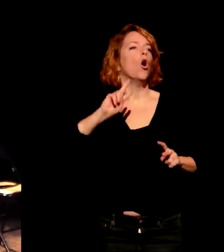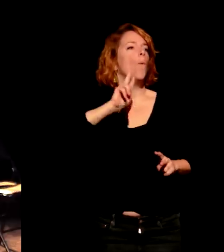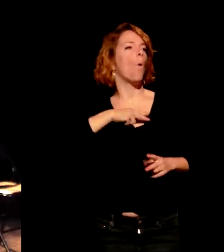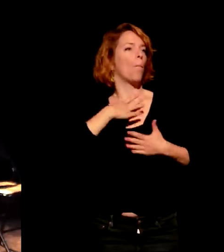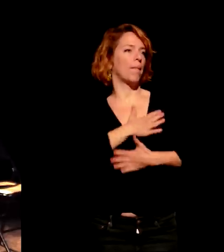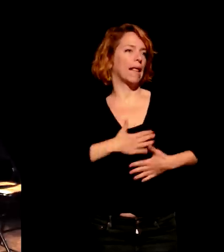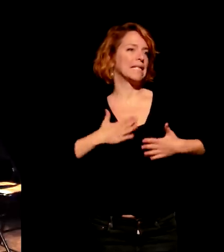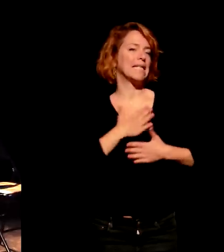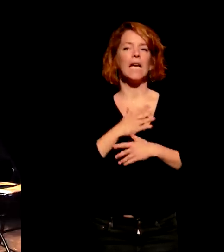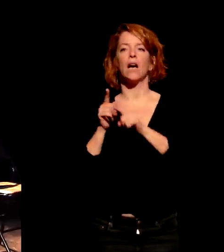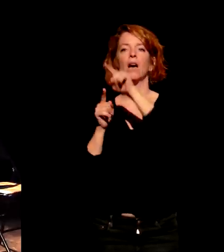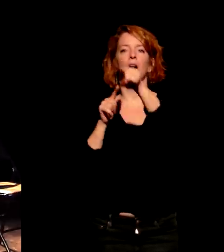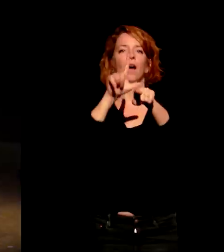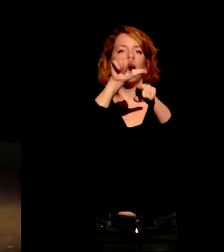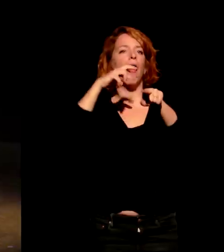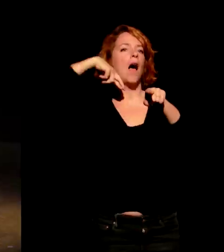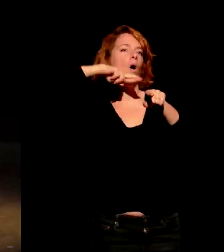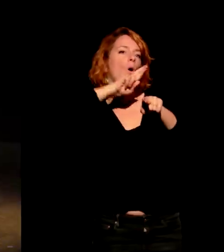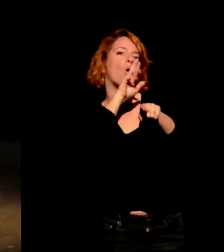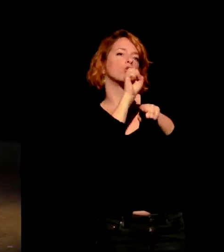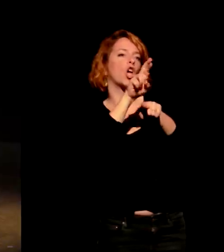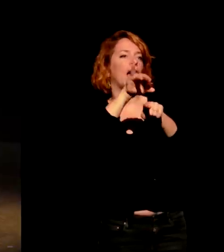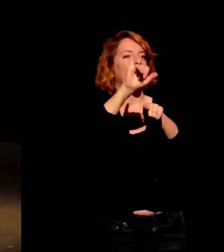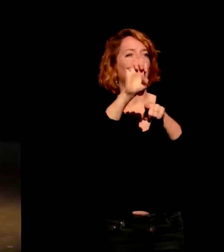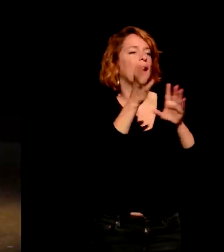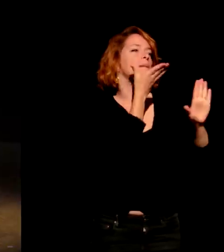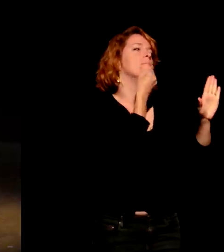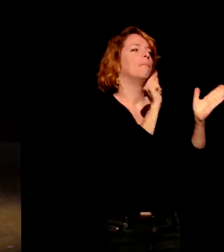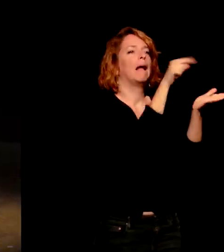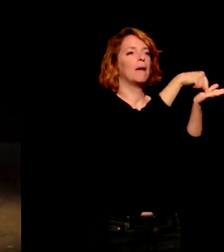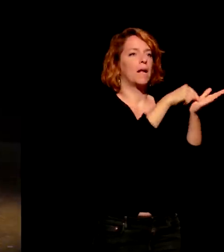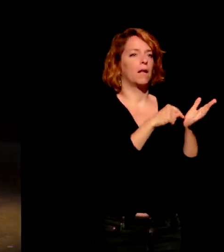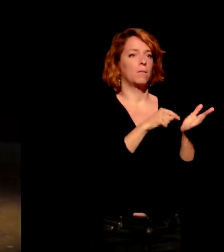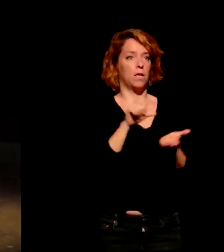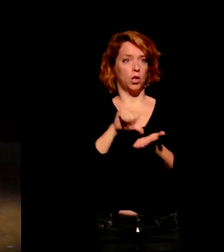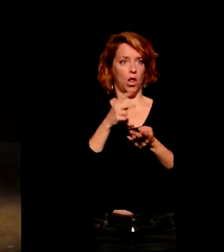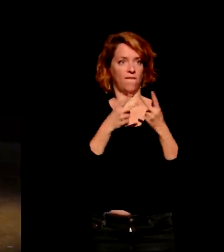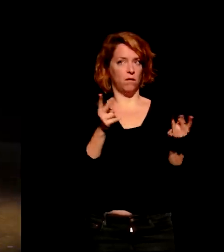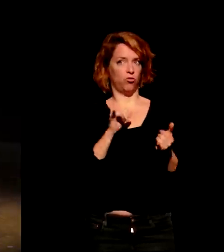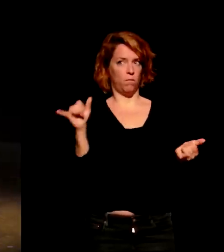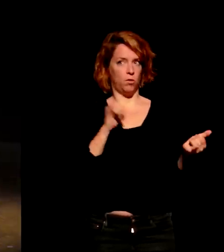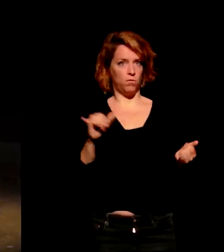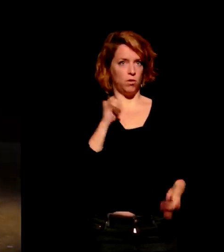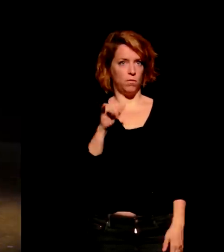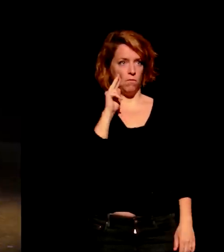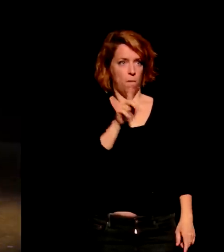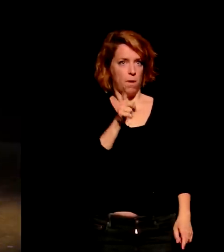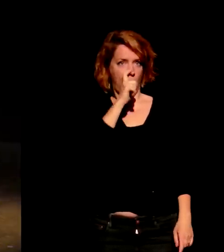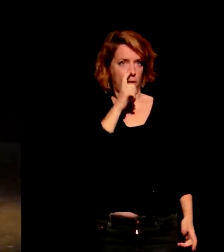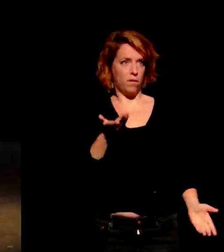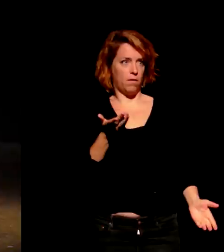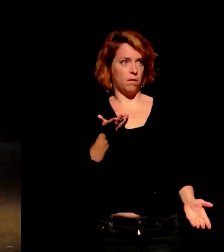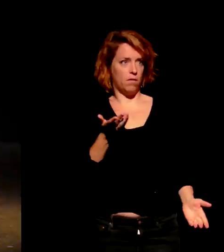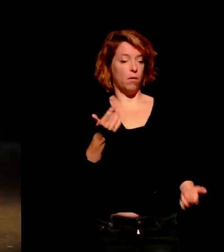Montplaisir, La Roseraie, Belle-Beille, voilà. Mais dans le centre-ville, non. Moi, j'étais